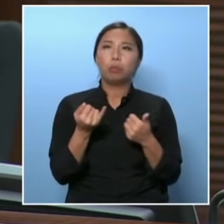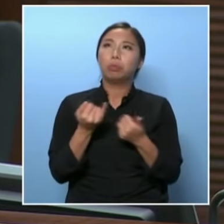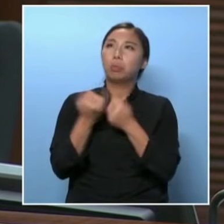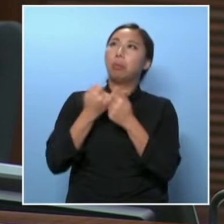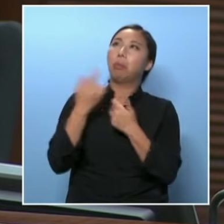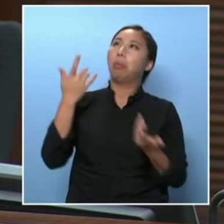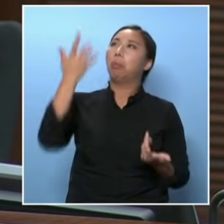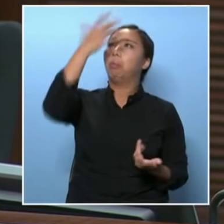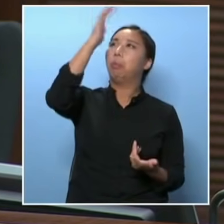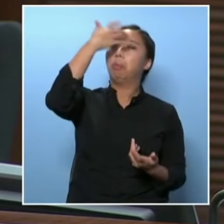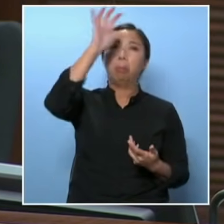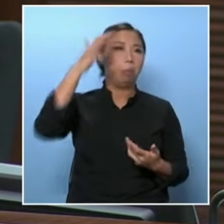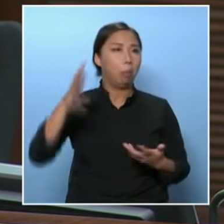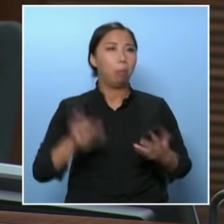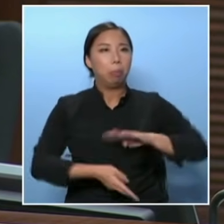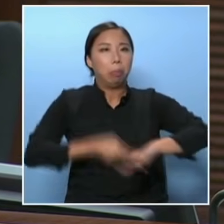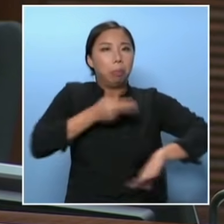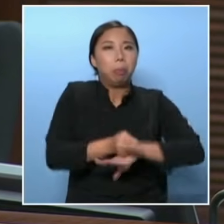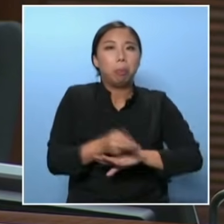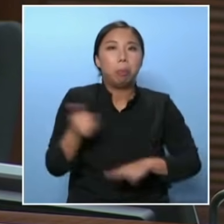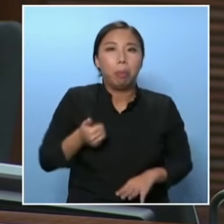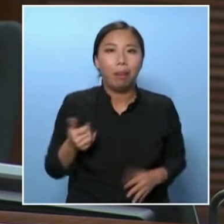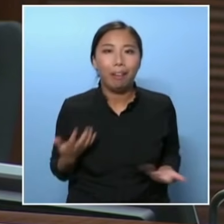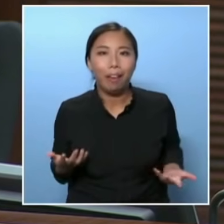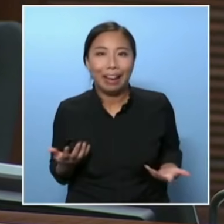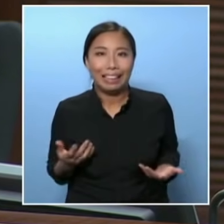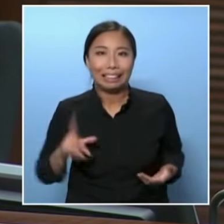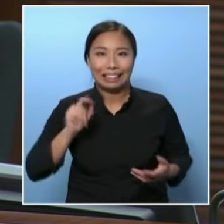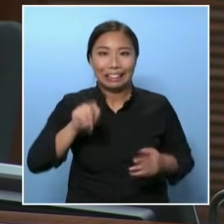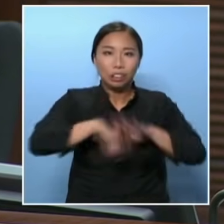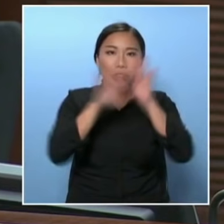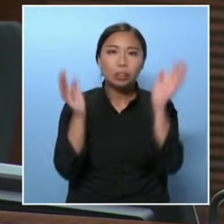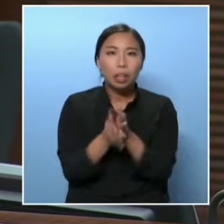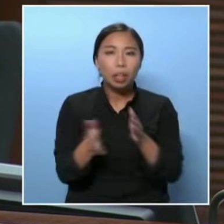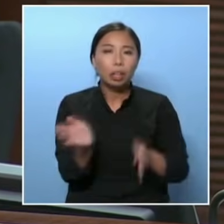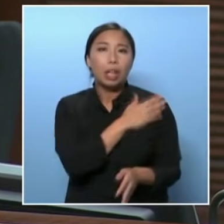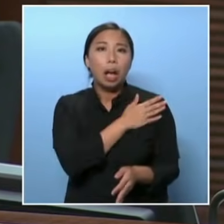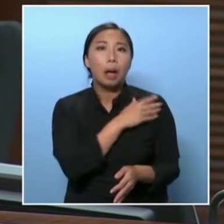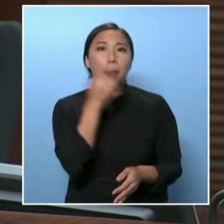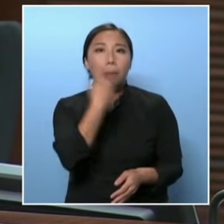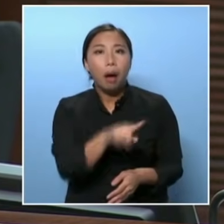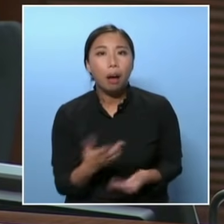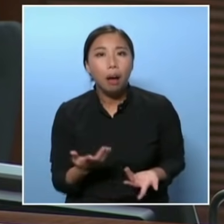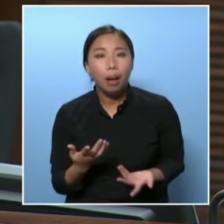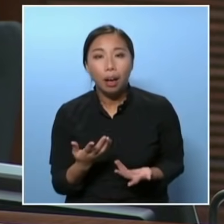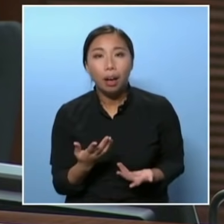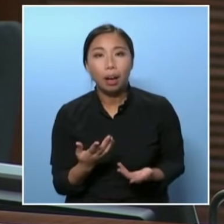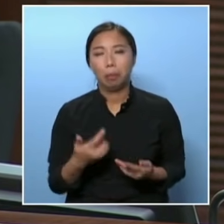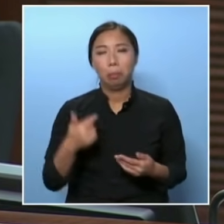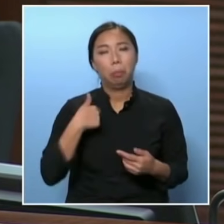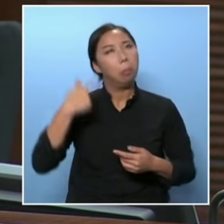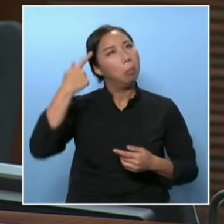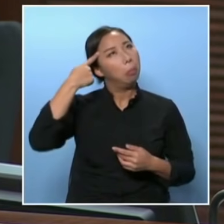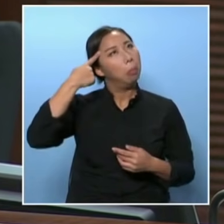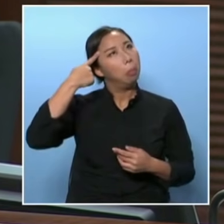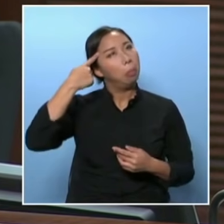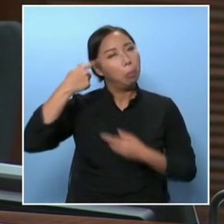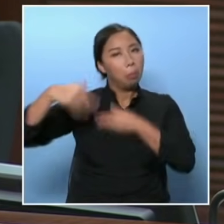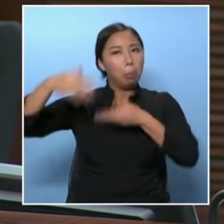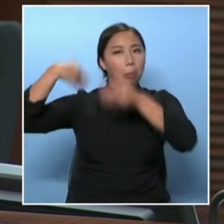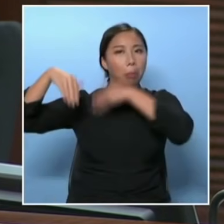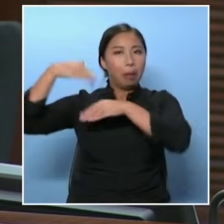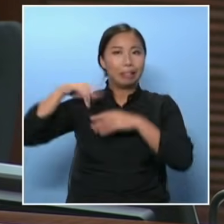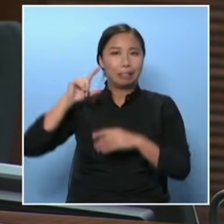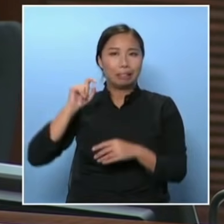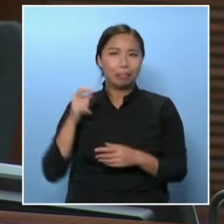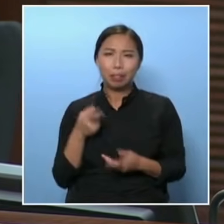係咪可以係咁解釋咧？而家所有嘢嘅責任咧，按我頭先嗰個邏輯咧，一定局長覺得言